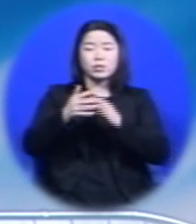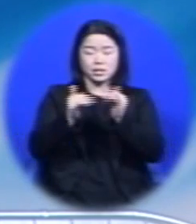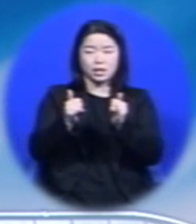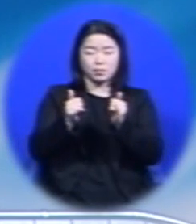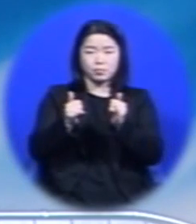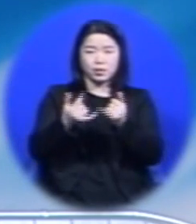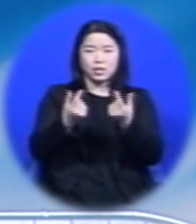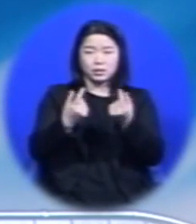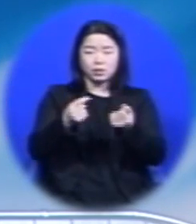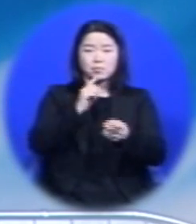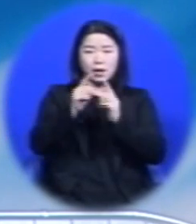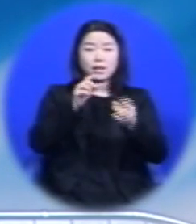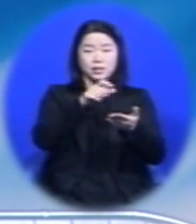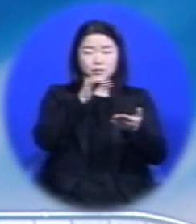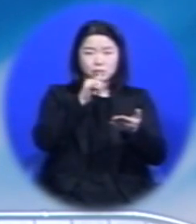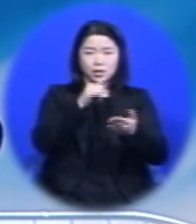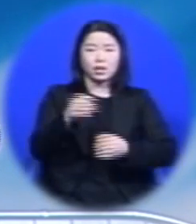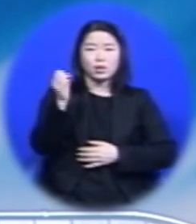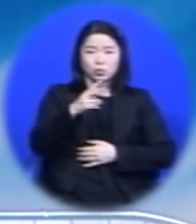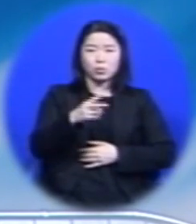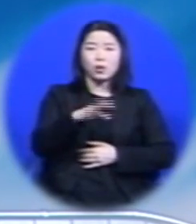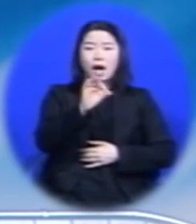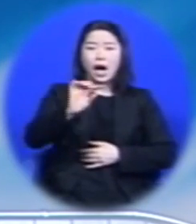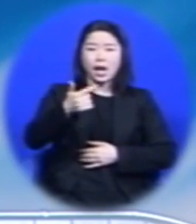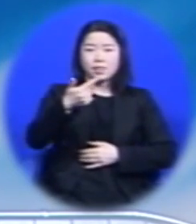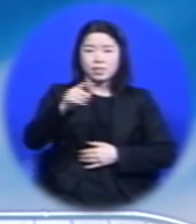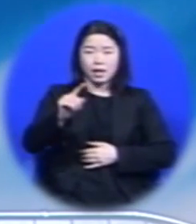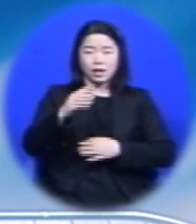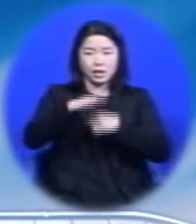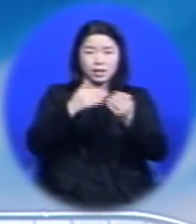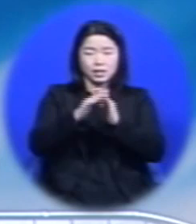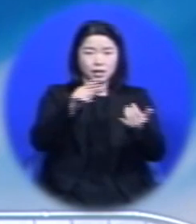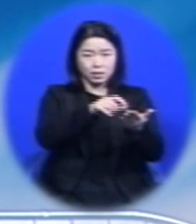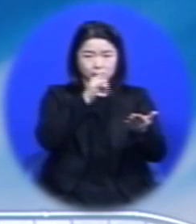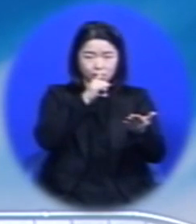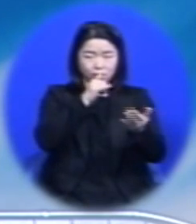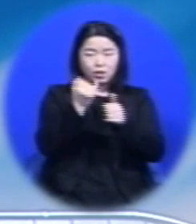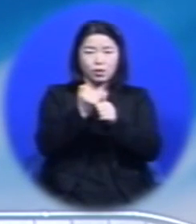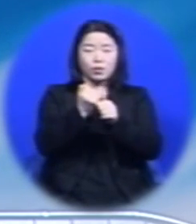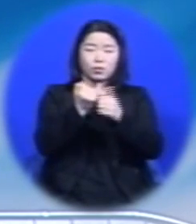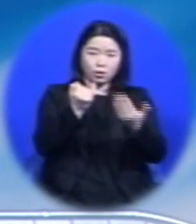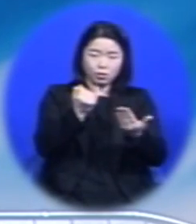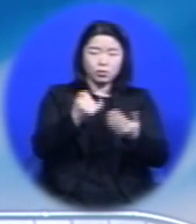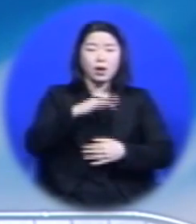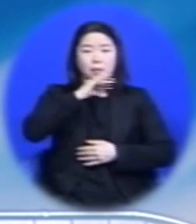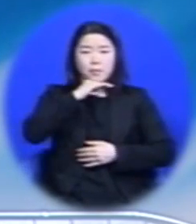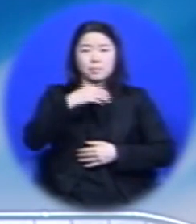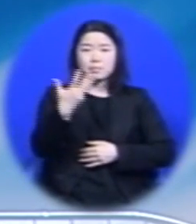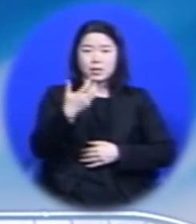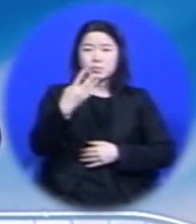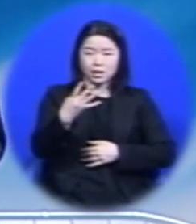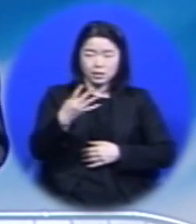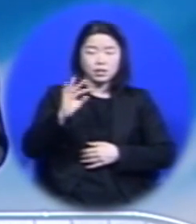이야기이죠 37절을 보면 안나 선지자 이야기가 나오는데 과부가 되고 84세가 되었더라이